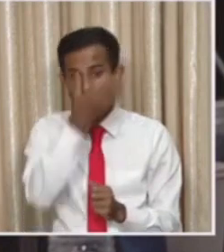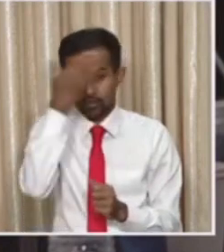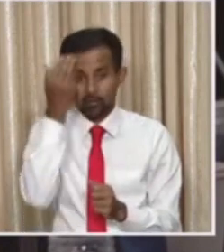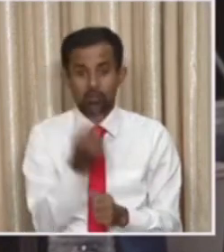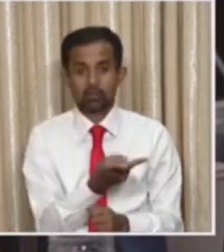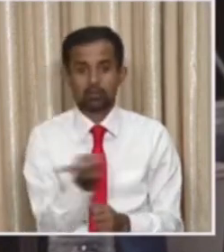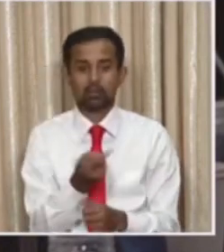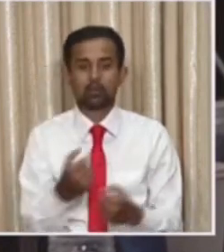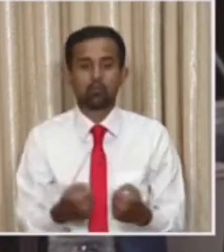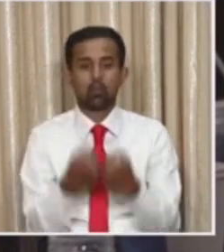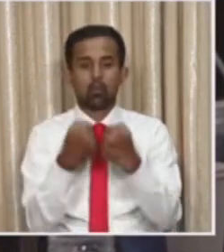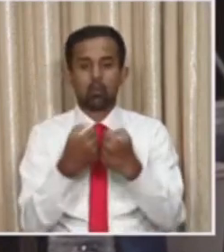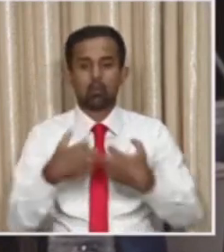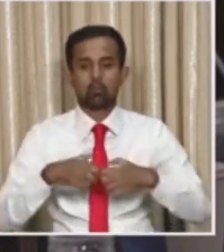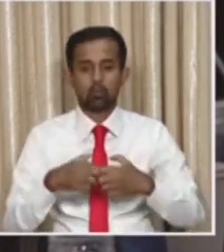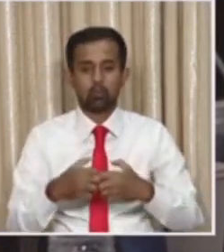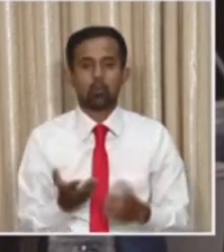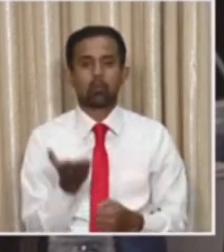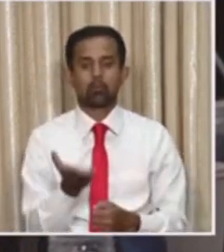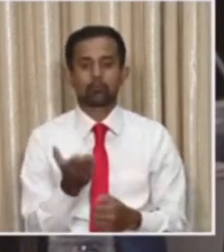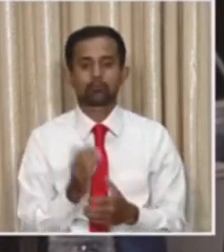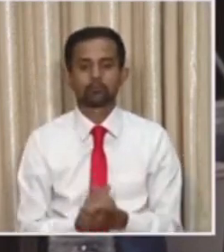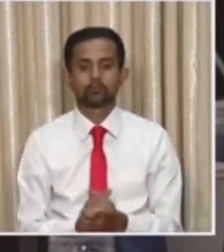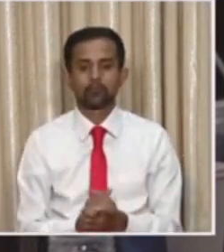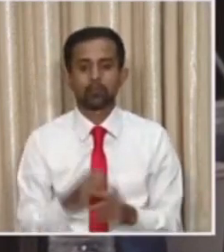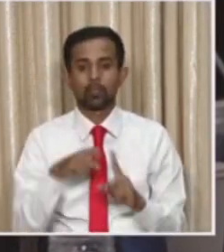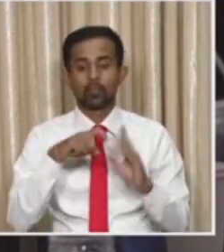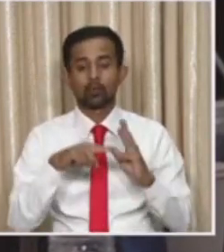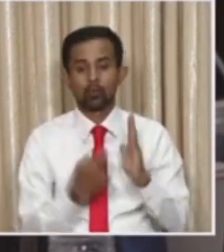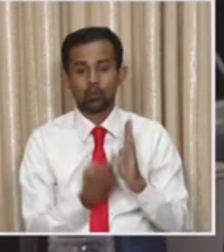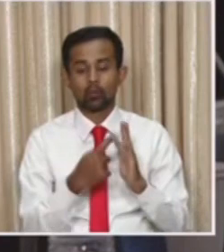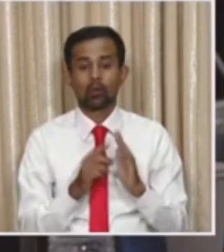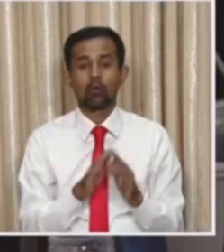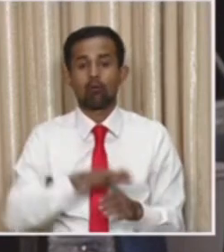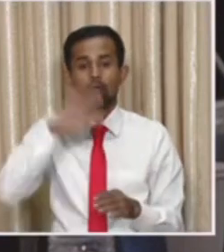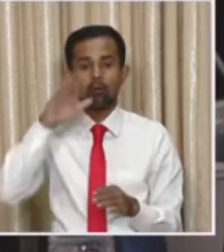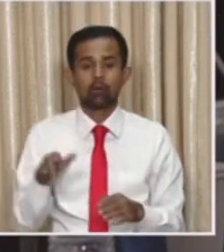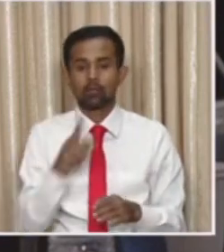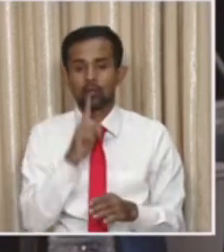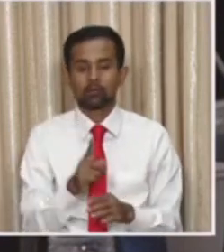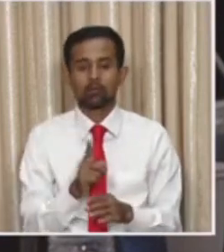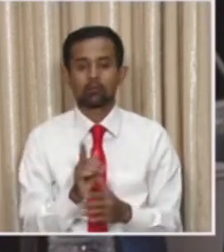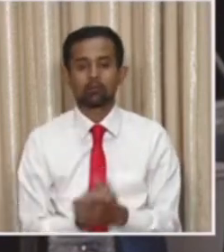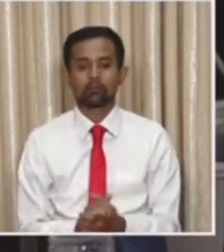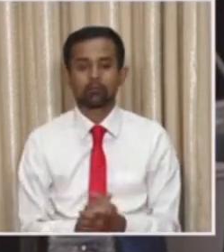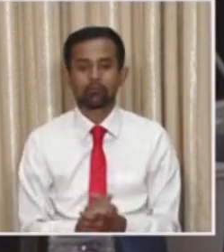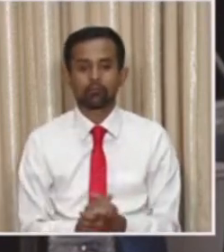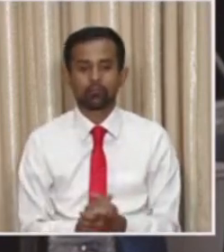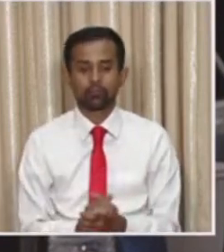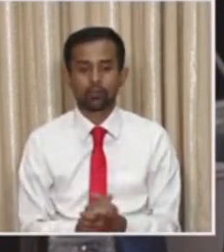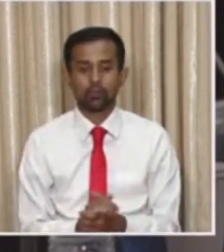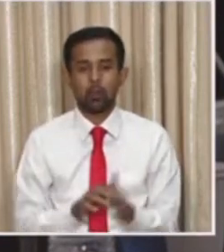நாங்கள் தெளிவாக சொல்கிறோம், குருந்தூர் மலை என்பது தமிழர்களுடைய 2000-3000 வருடங்கள் பழமையான சிவ வழிபாட்டுக்கு ஒரு தொடர்புடைய